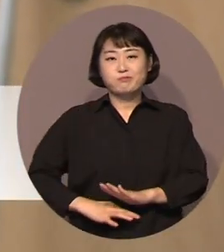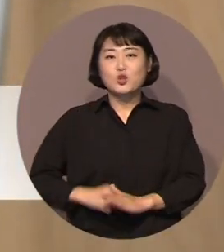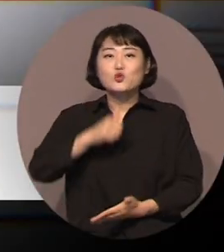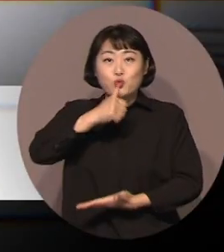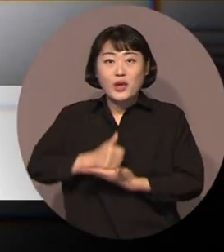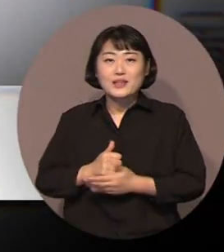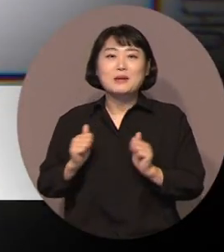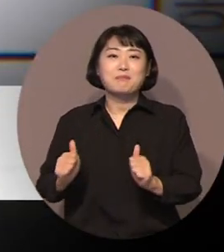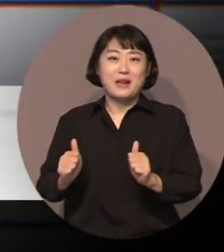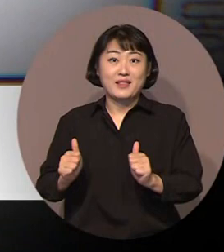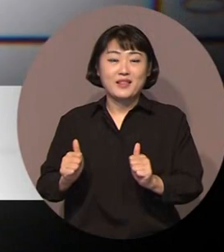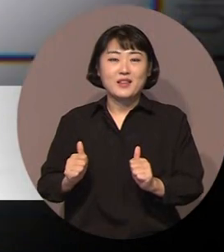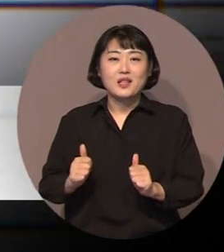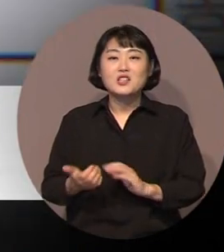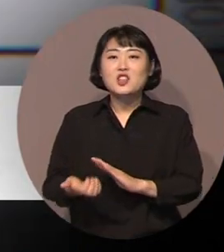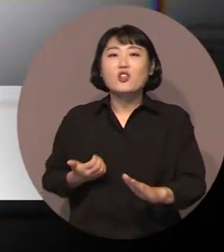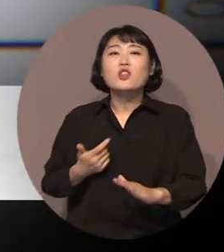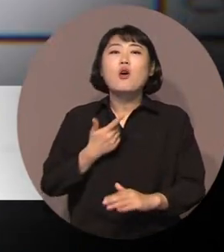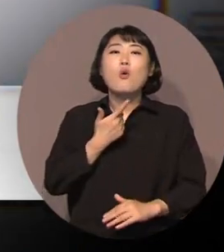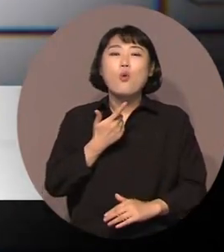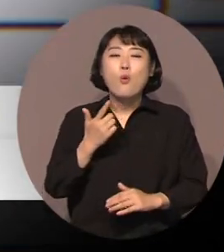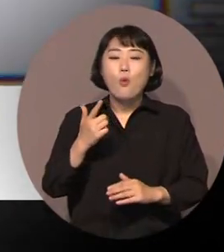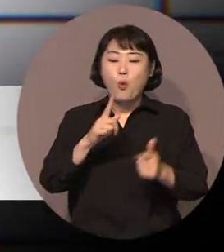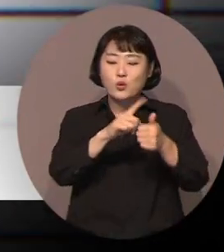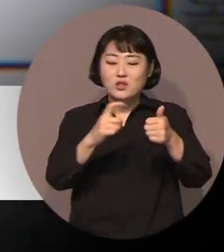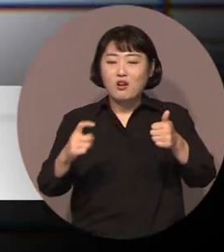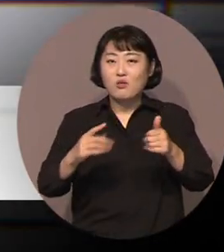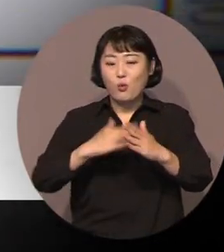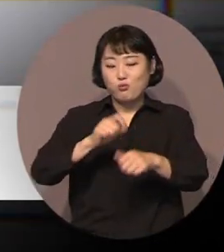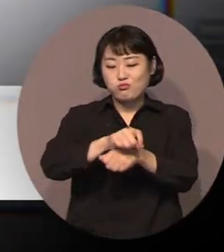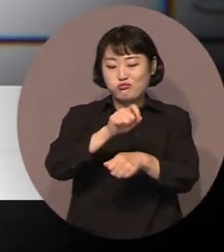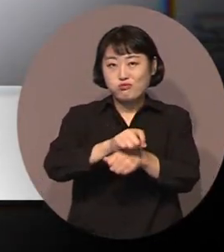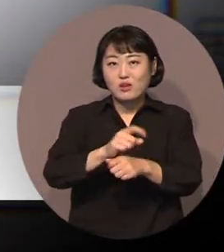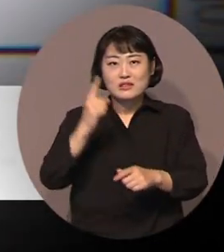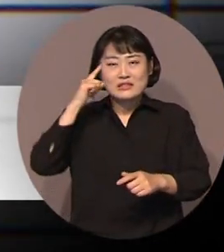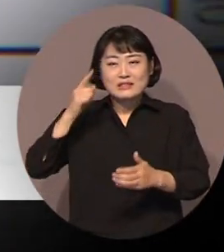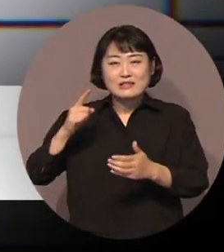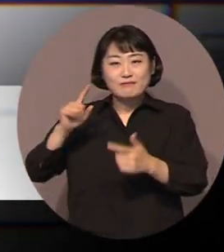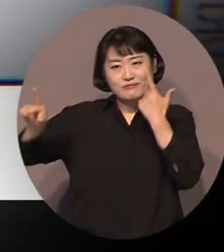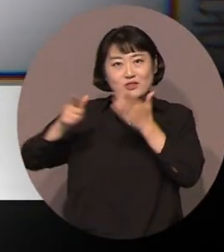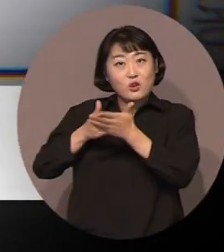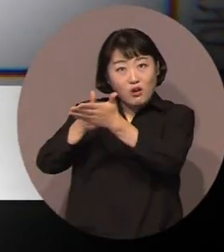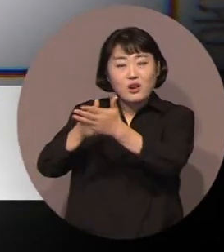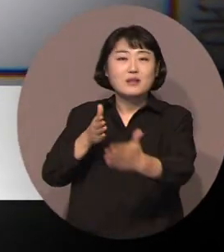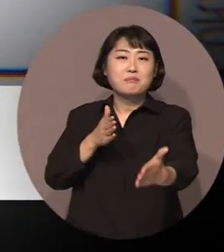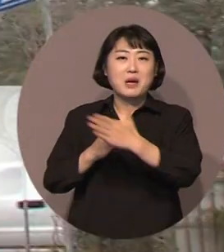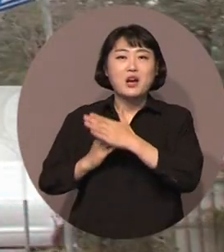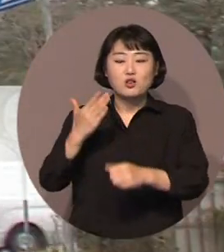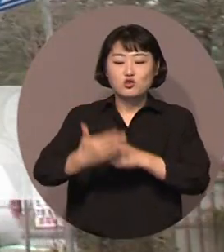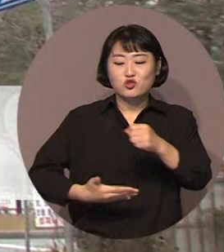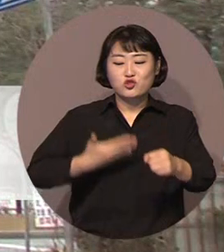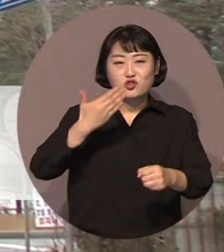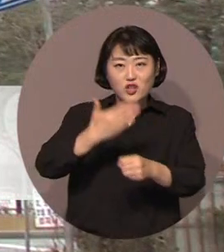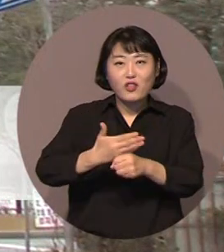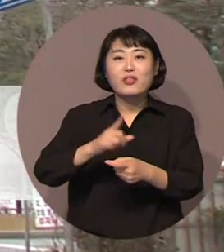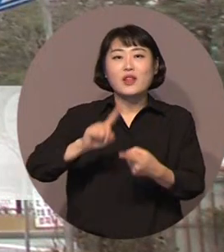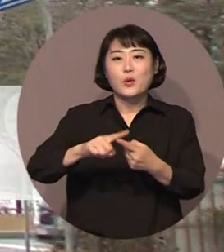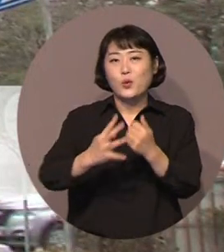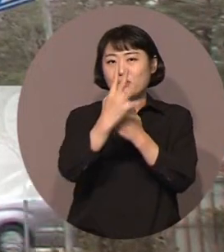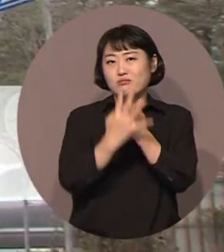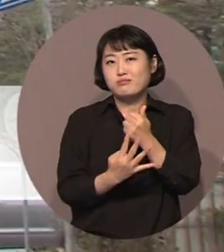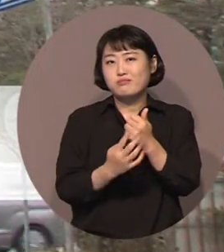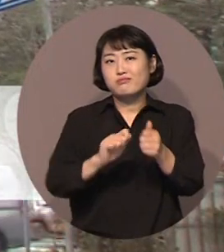챙긴 혐의로 재판에 넘겨진 전 홍성군 공무원의 상고를 기각하고 징역 9년을 선고한 원심을